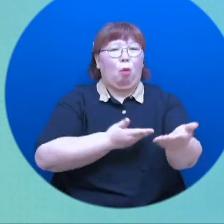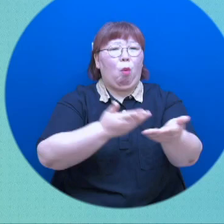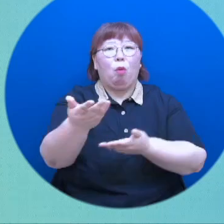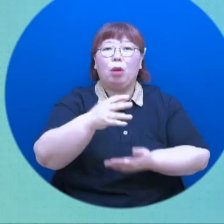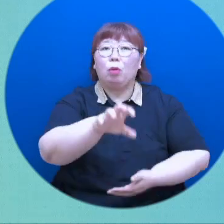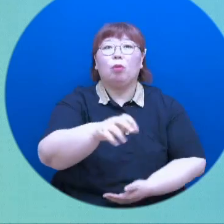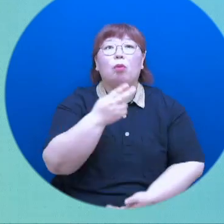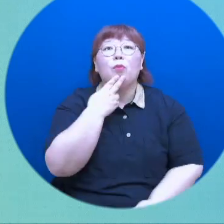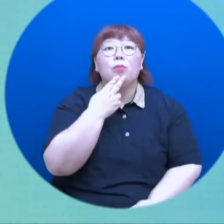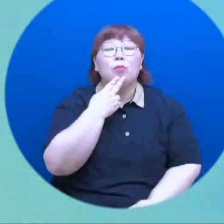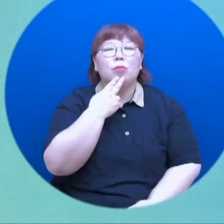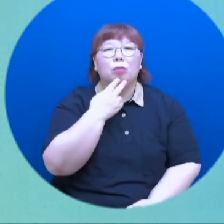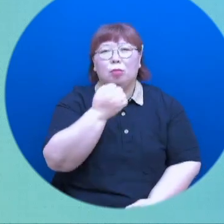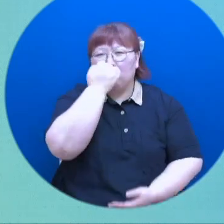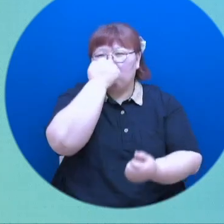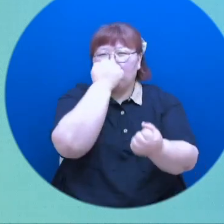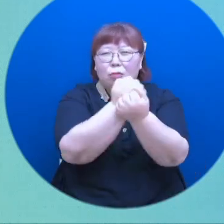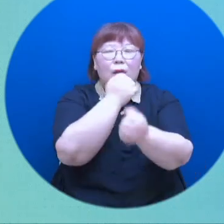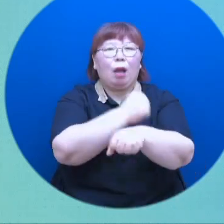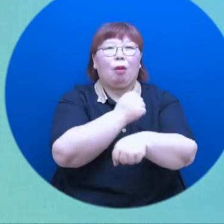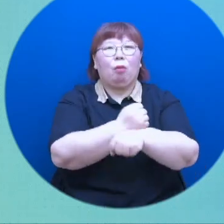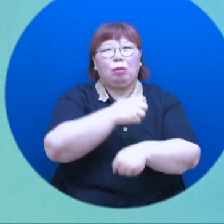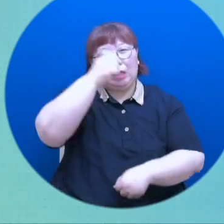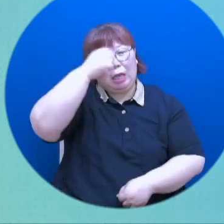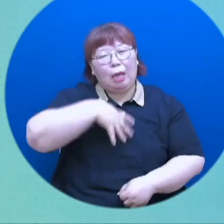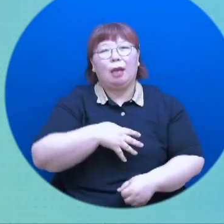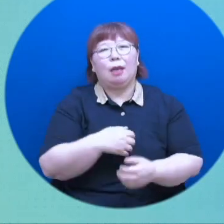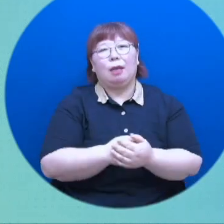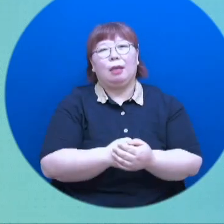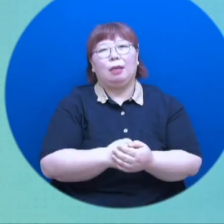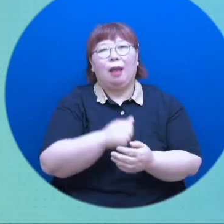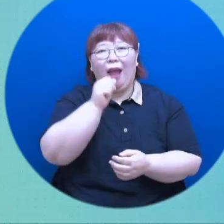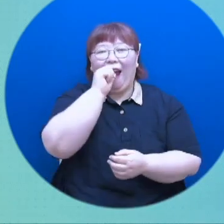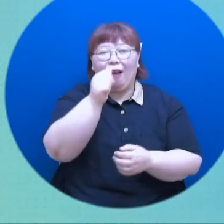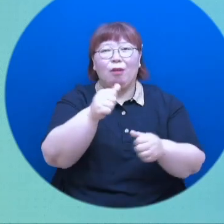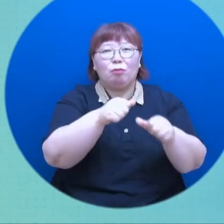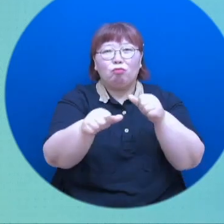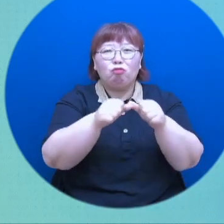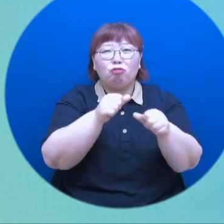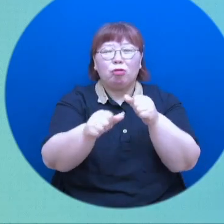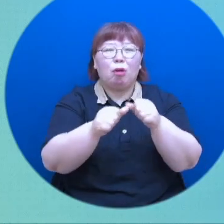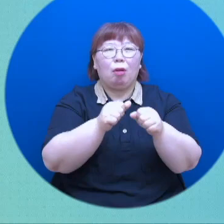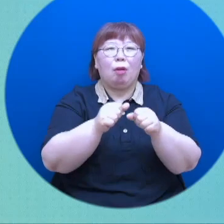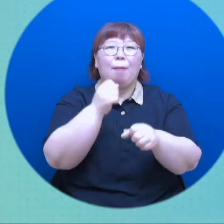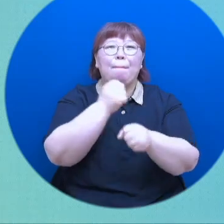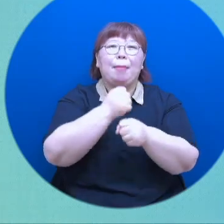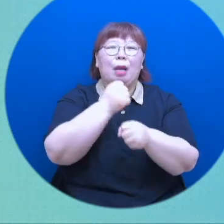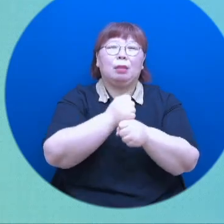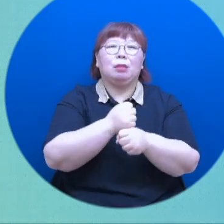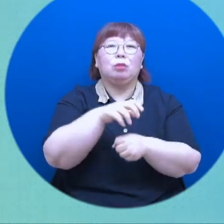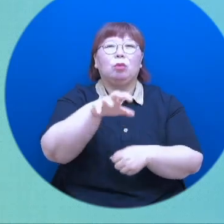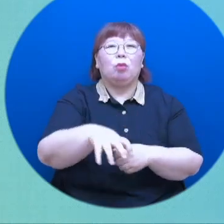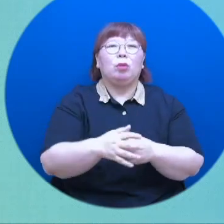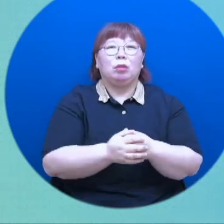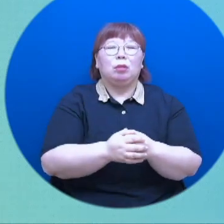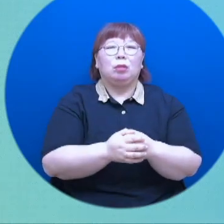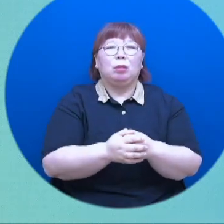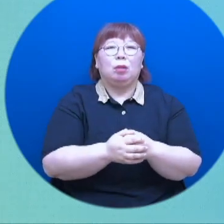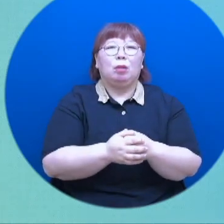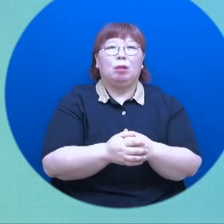없잖아요. 무조건 첫 철물점에 들어가서 파이프를 사주세요 라고